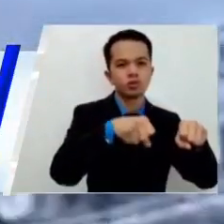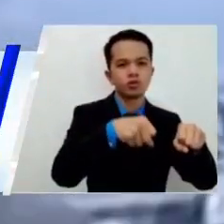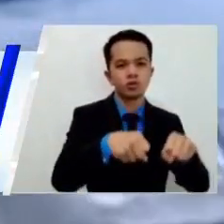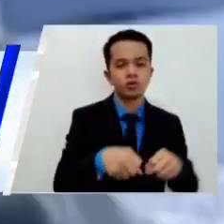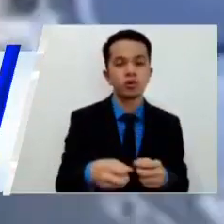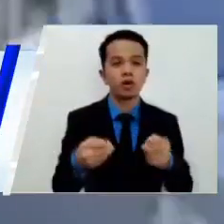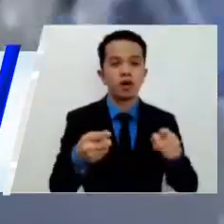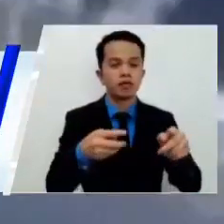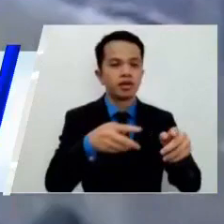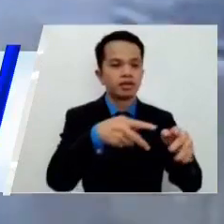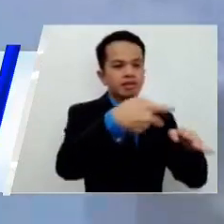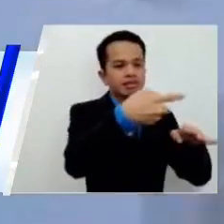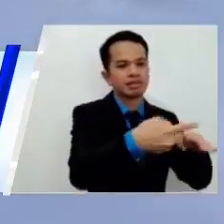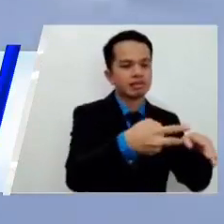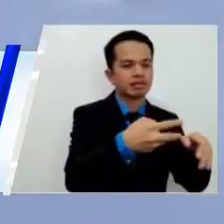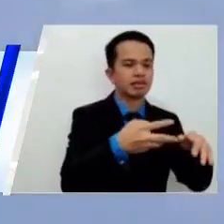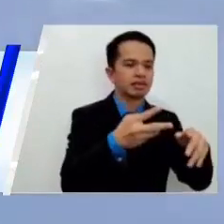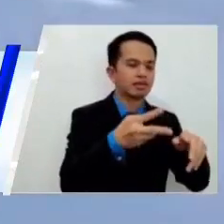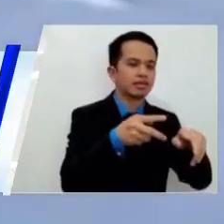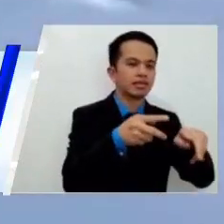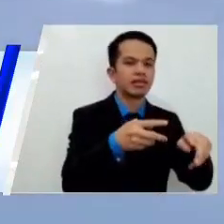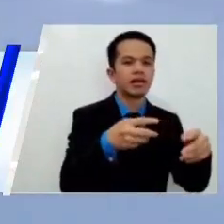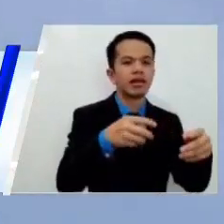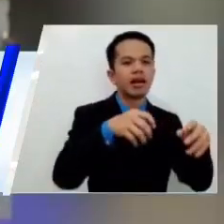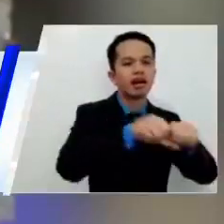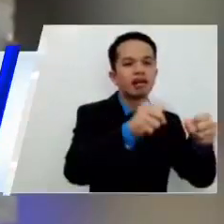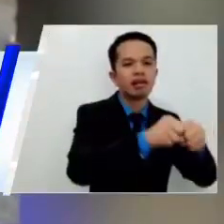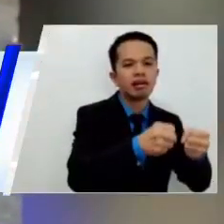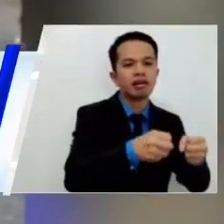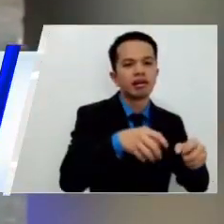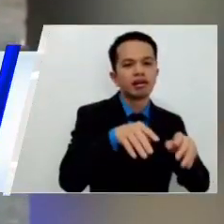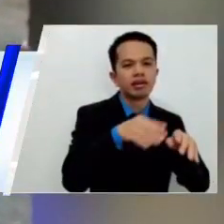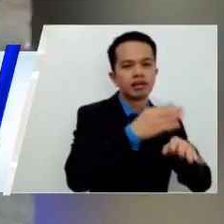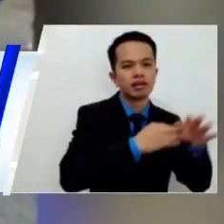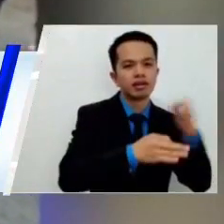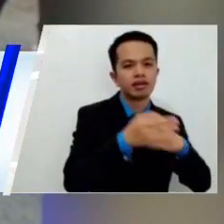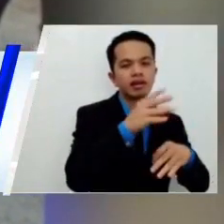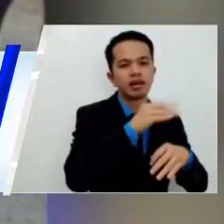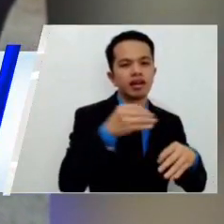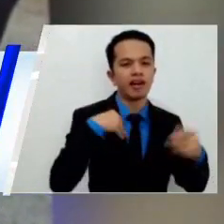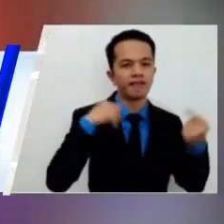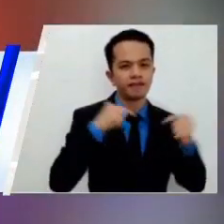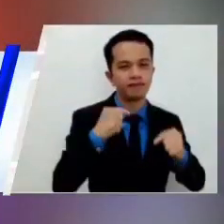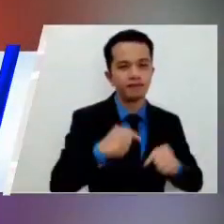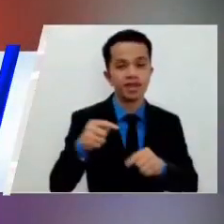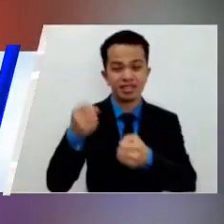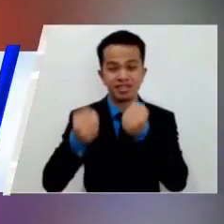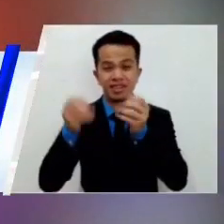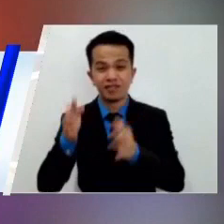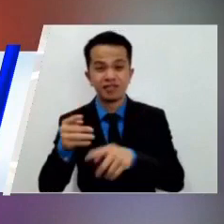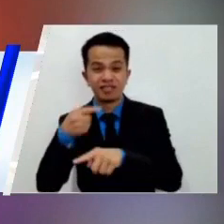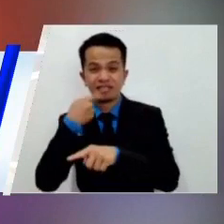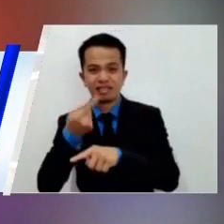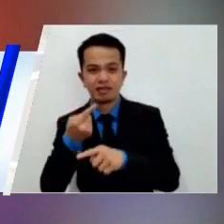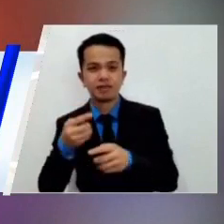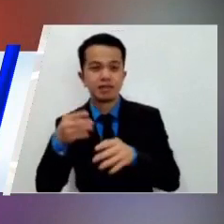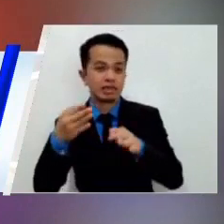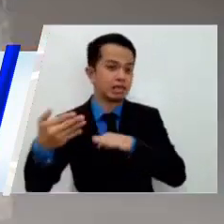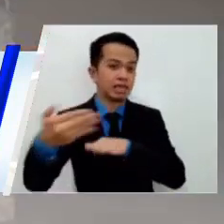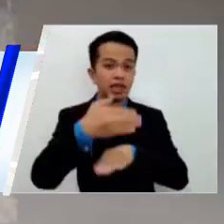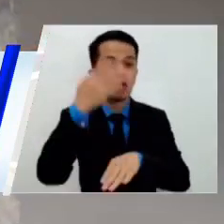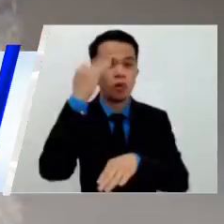at nagtamo ng bali sa paa at mga sugat sa katawan. Paliwanag ng driver ng truck, hindi gumana noon ang preno ng kanyang